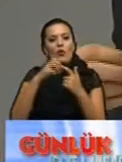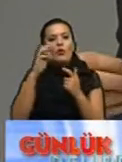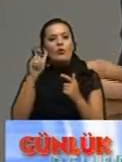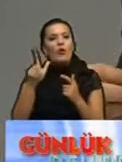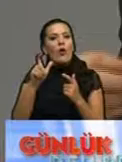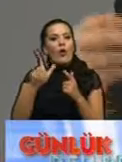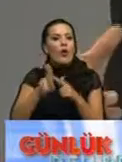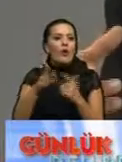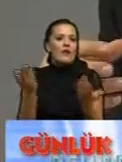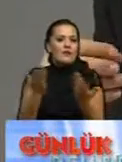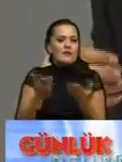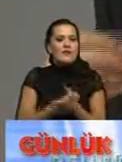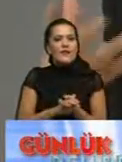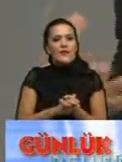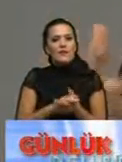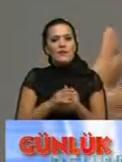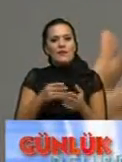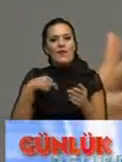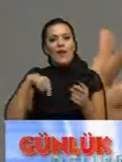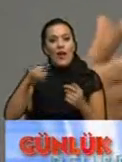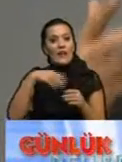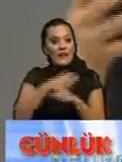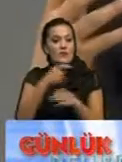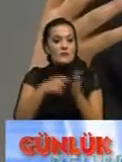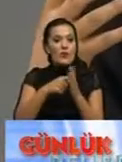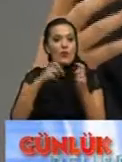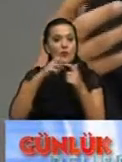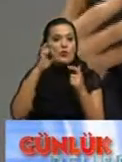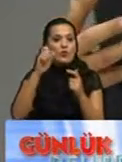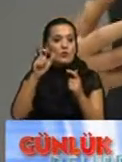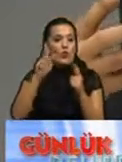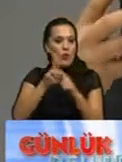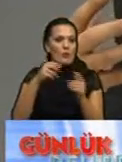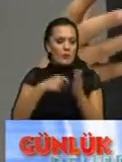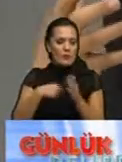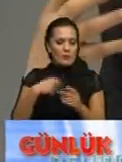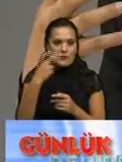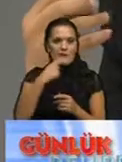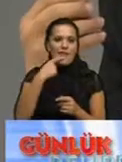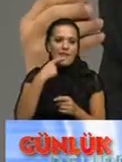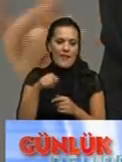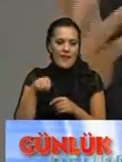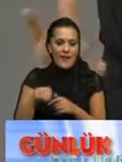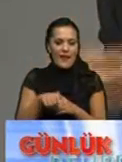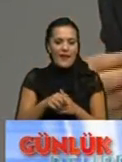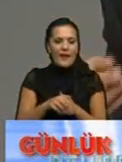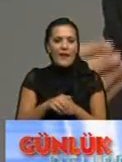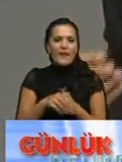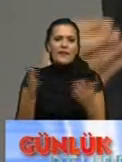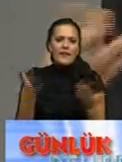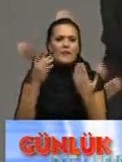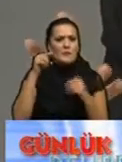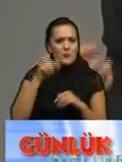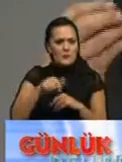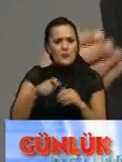rock'tur aslında. Peki. Anglo-Saksanlar esas olarak rock demişler. Rock, müzik. Tabii. Neyse bu